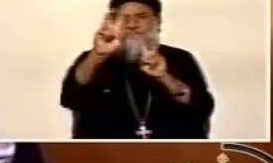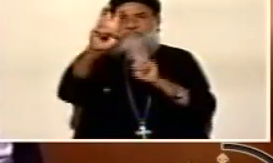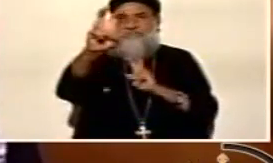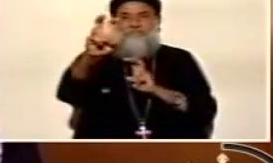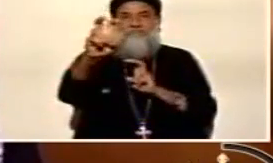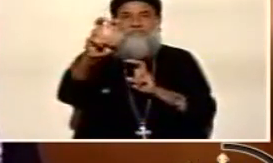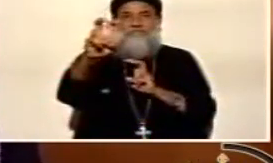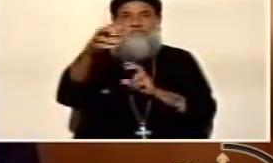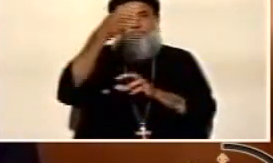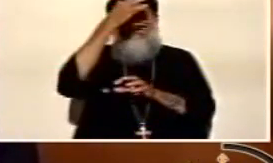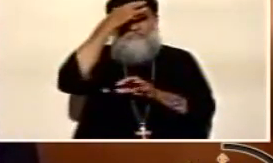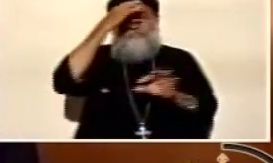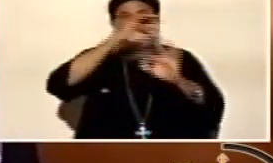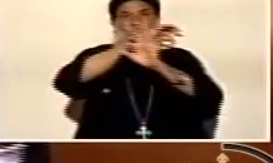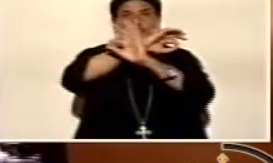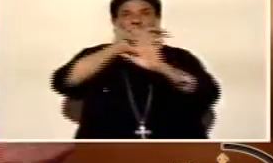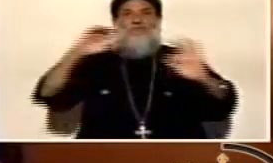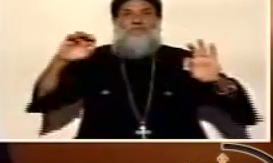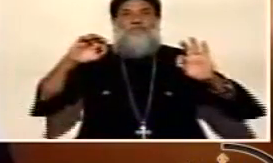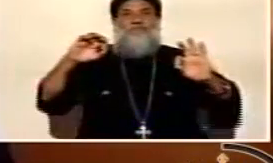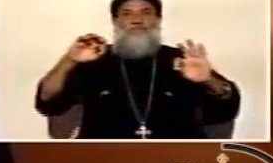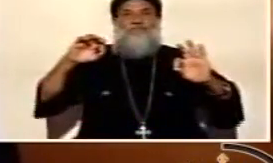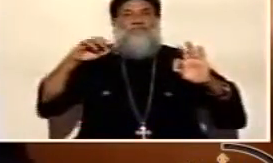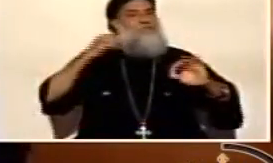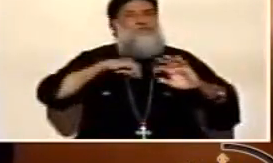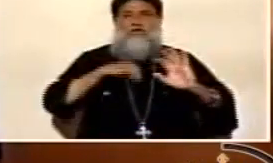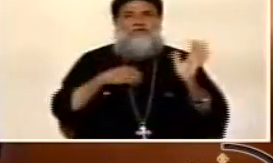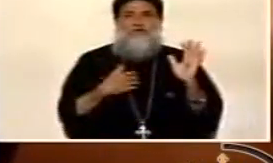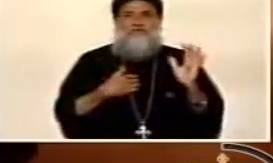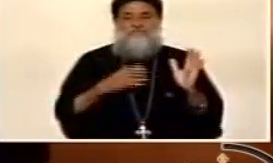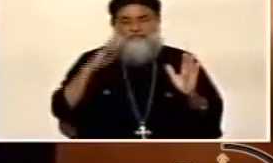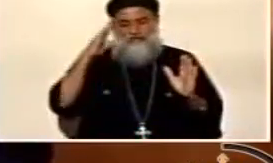شفى المرضى وما انتظرش كلمة شكر،